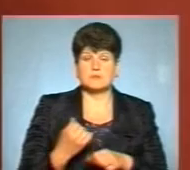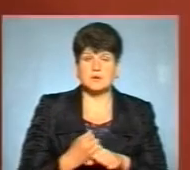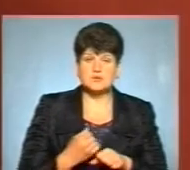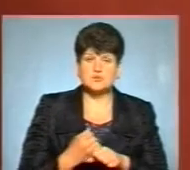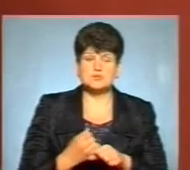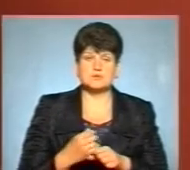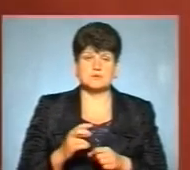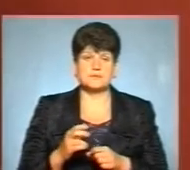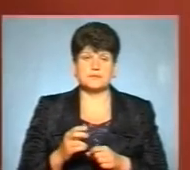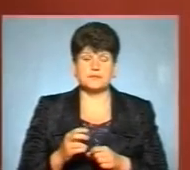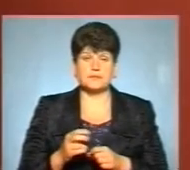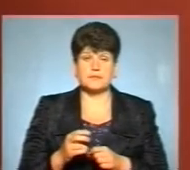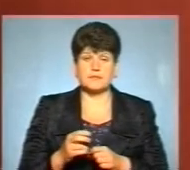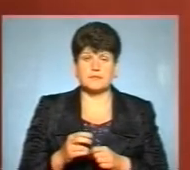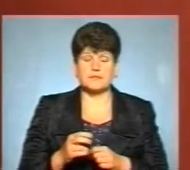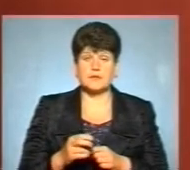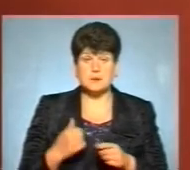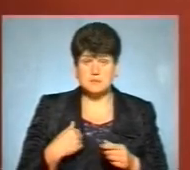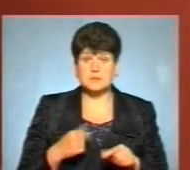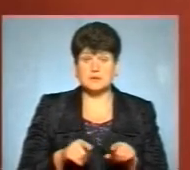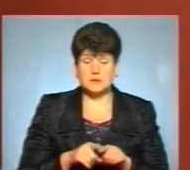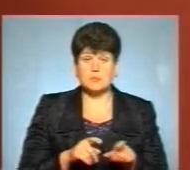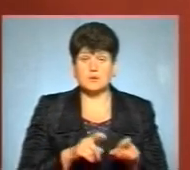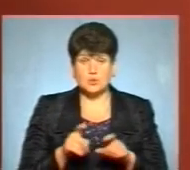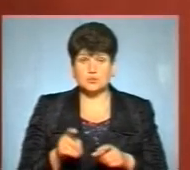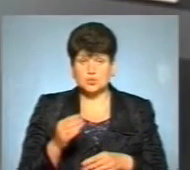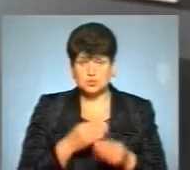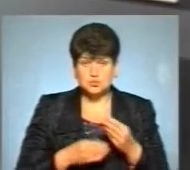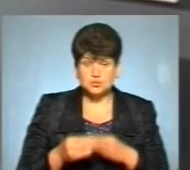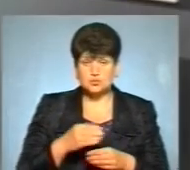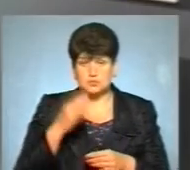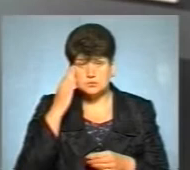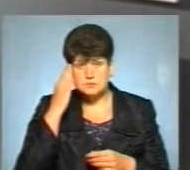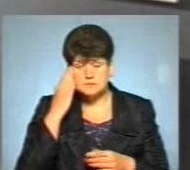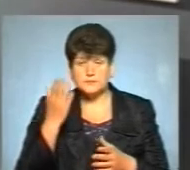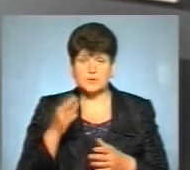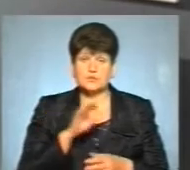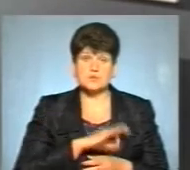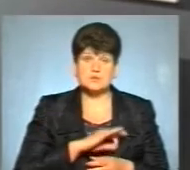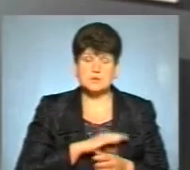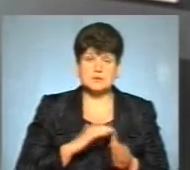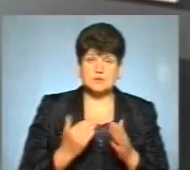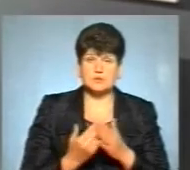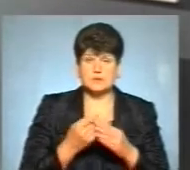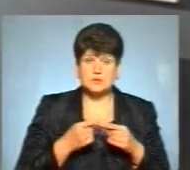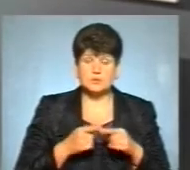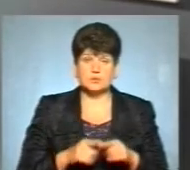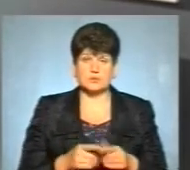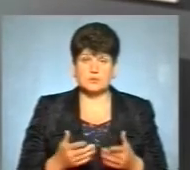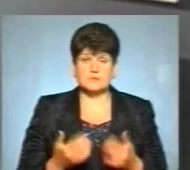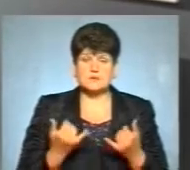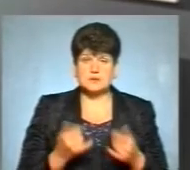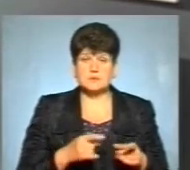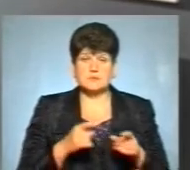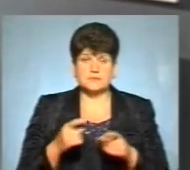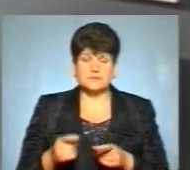чи в бек-офісі. І ми також переходимо до штучного інтелекту, ми також переходимо до використання новітніх технологій. Ви зараз приходите